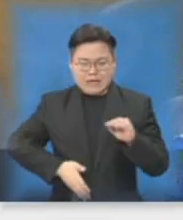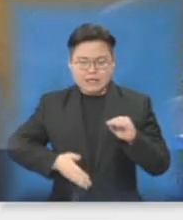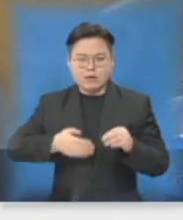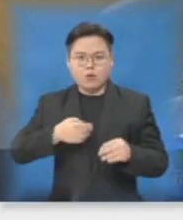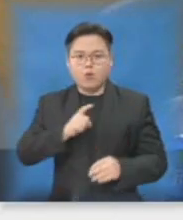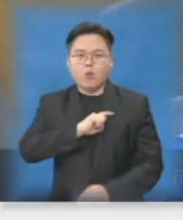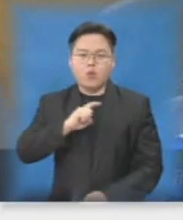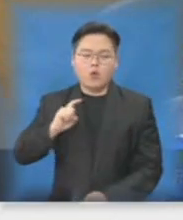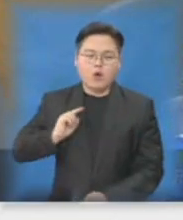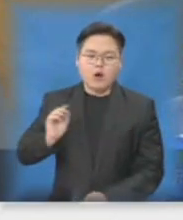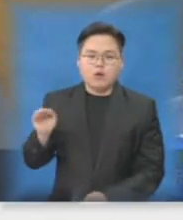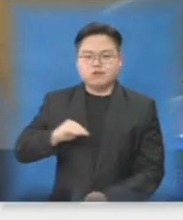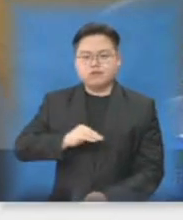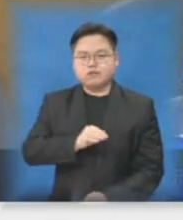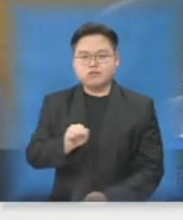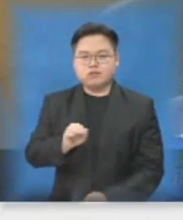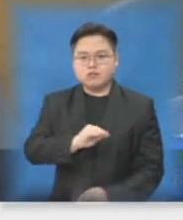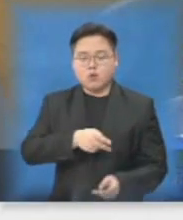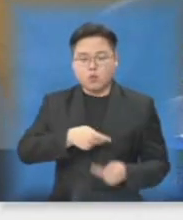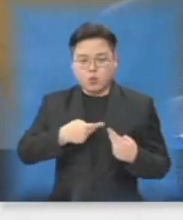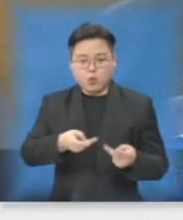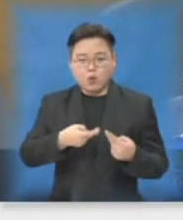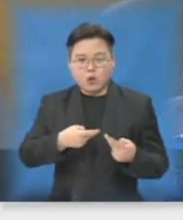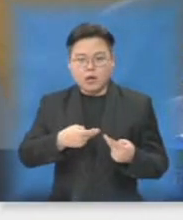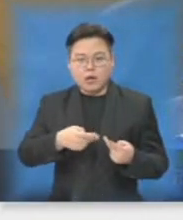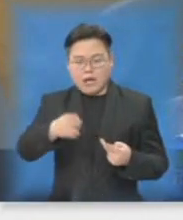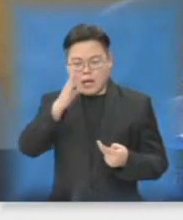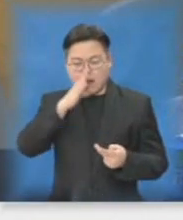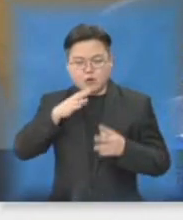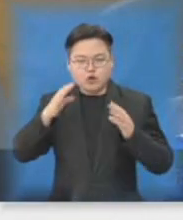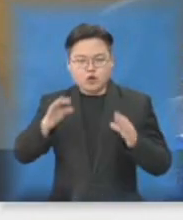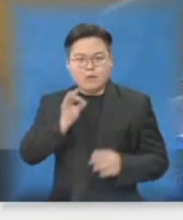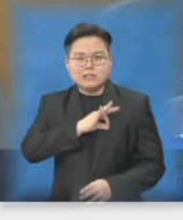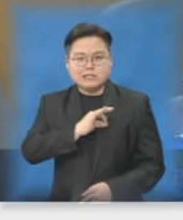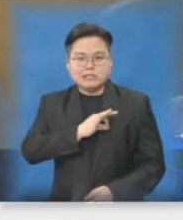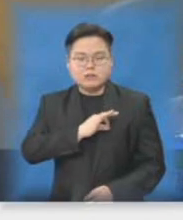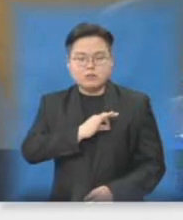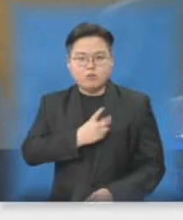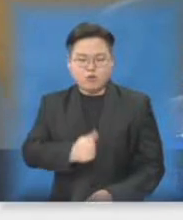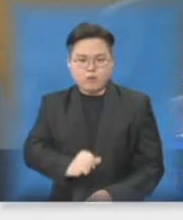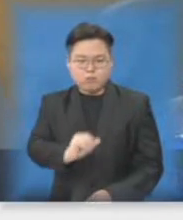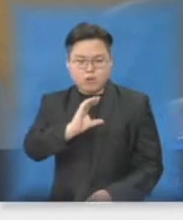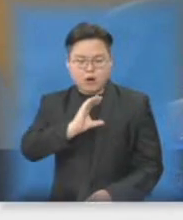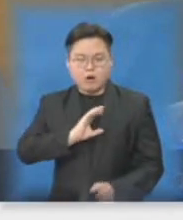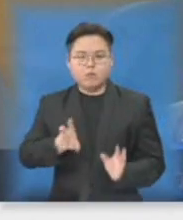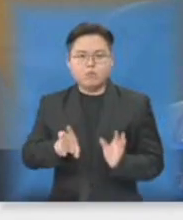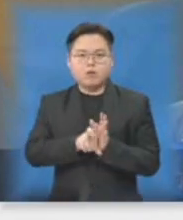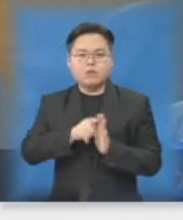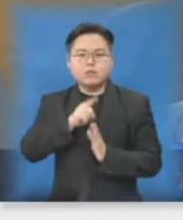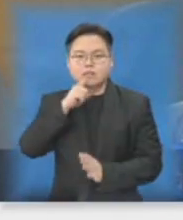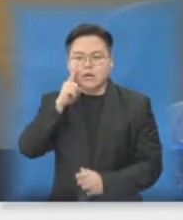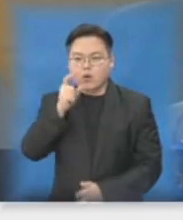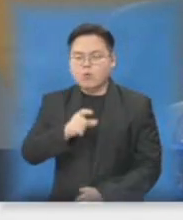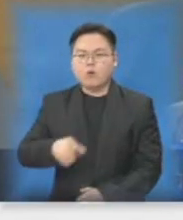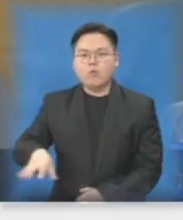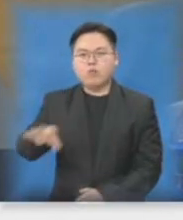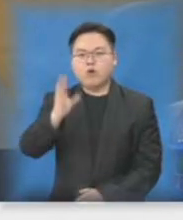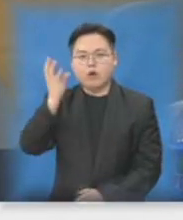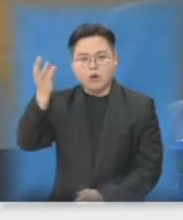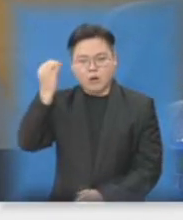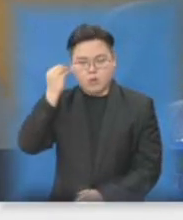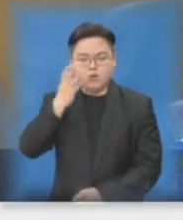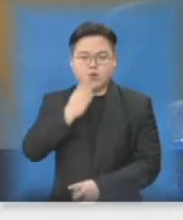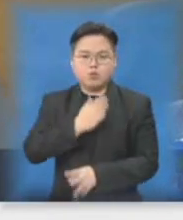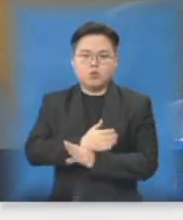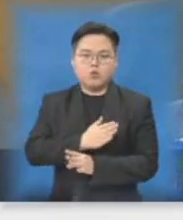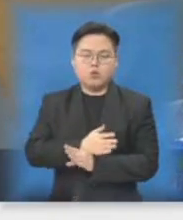одоо хувийн таксины үйлчилгээ явуулах бол асар том ашигтай байд юм байна гэдэг ойлголтыг бол бүх одоо залуучуудад энэ мессеж л өгсөн байж байгаа.